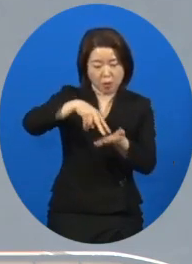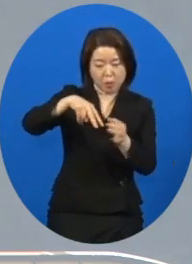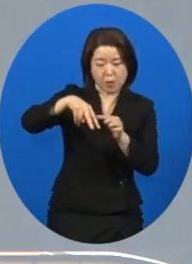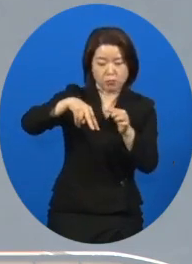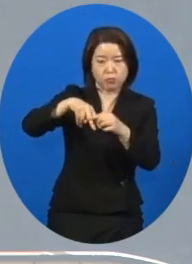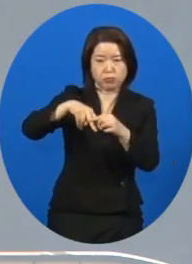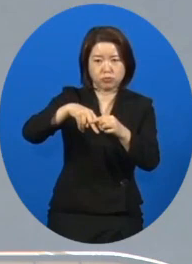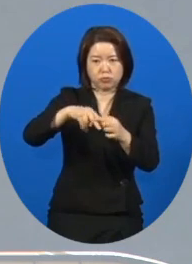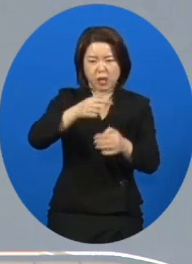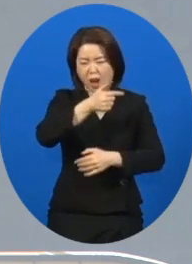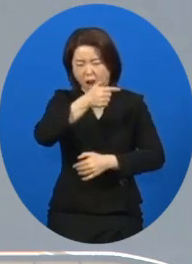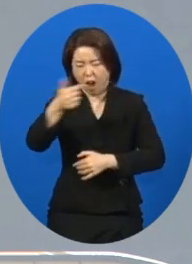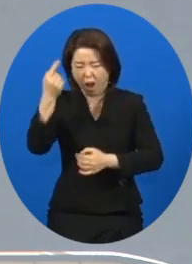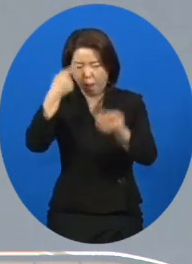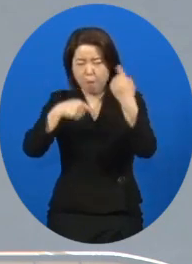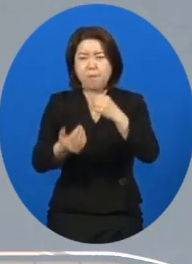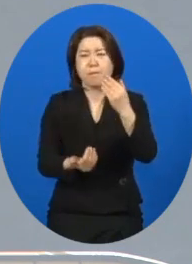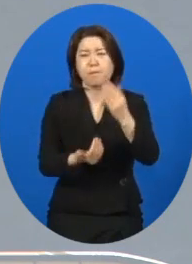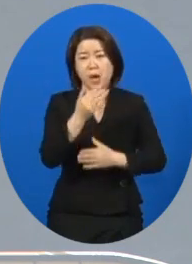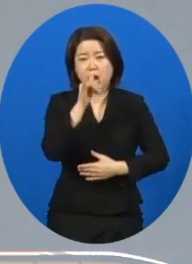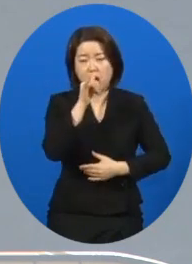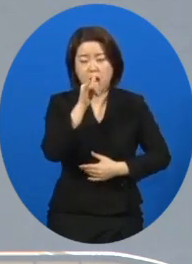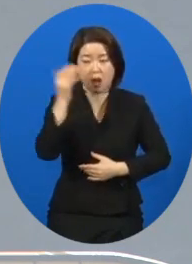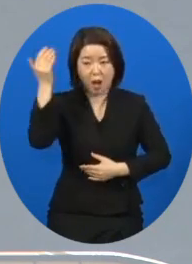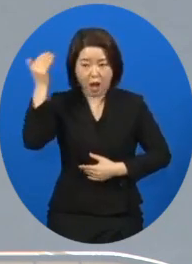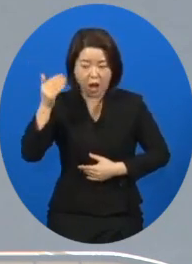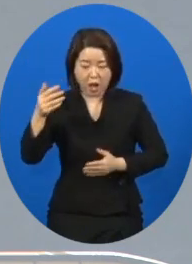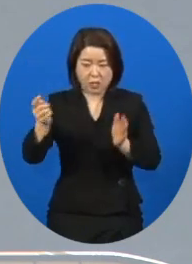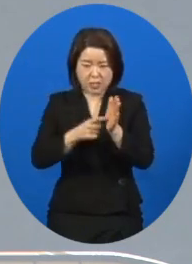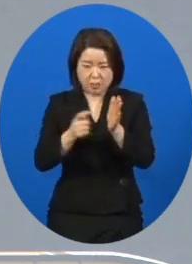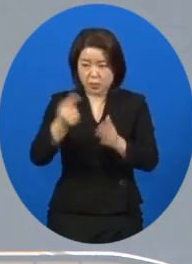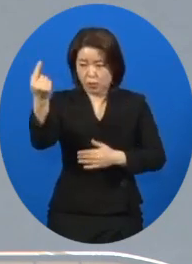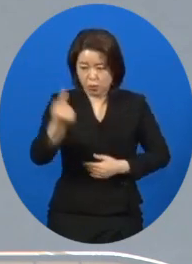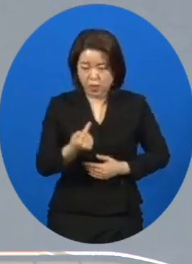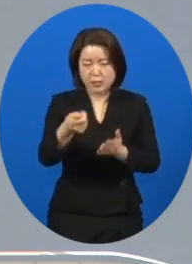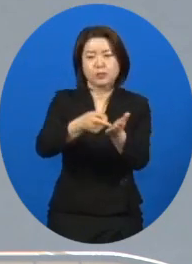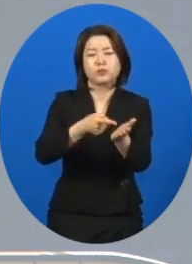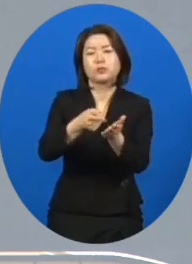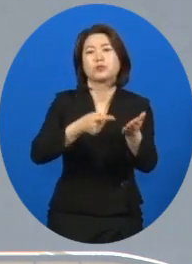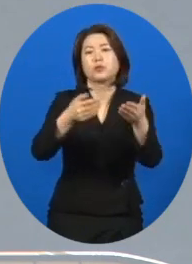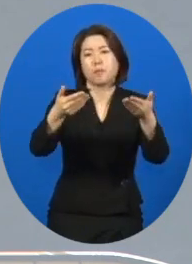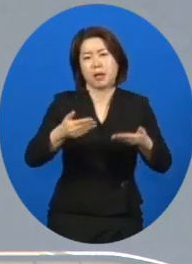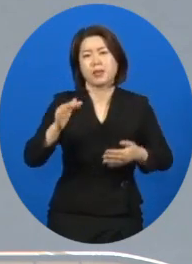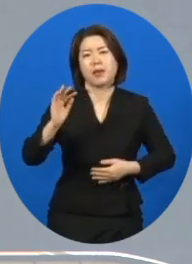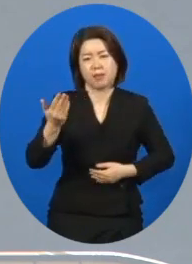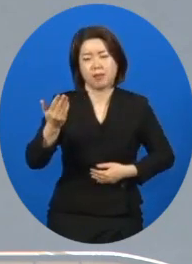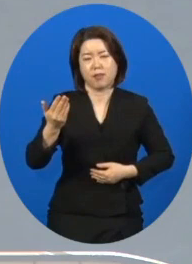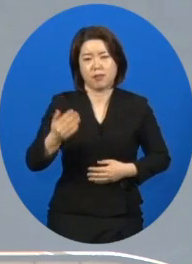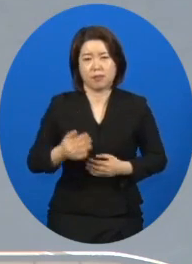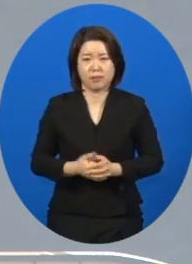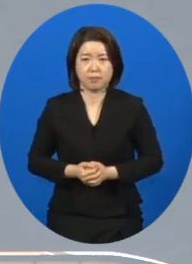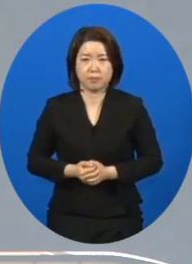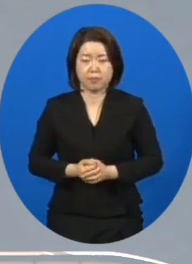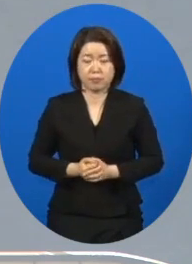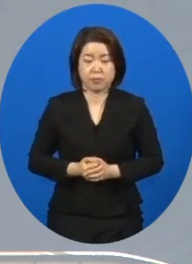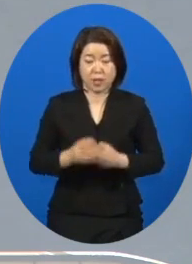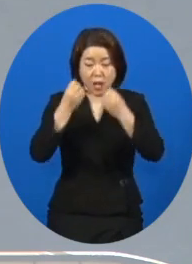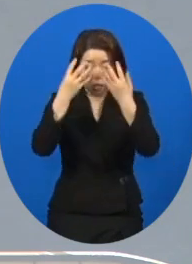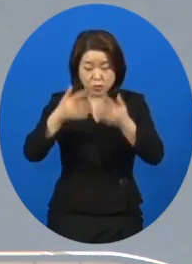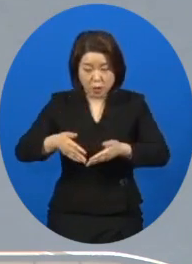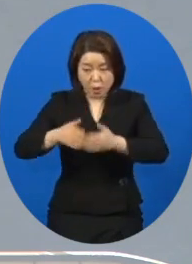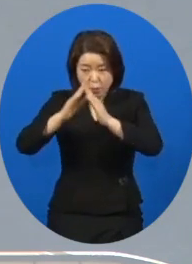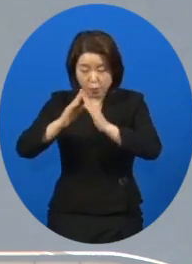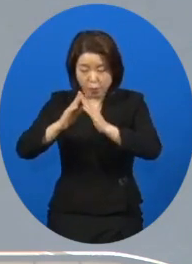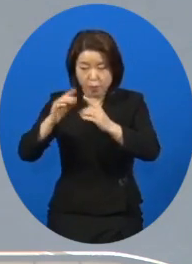크게 다쳤습니다. 한국에 급히 와서 수술을 받아야 될 사정이 되었는데 개척한 그